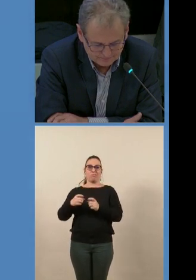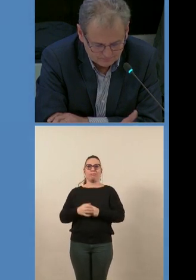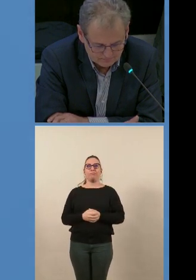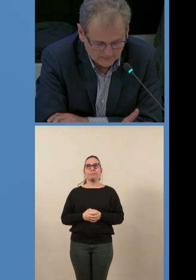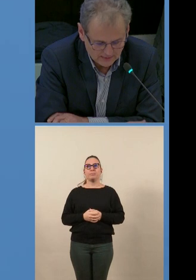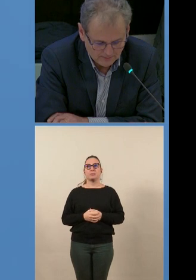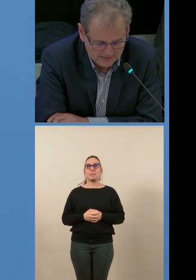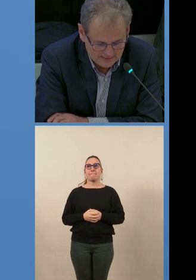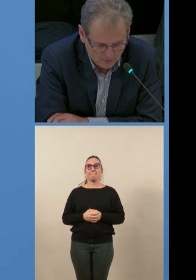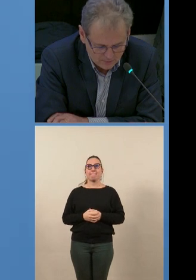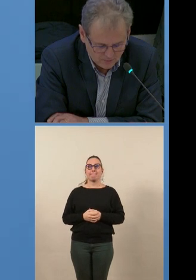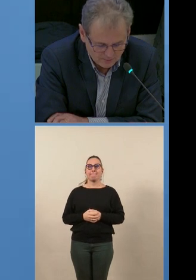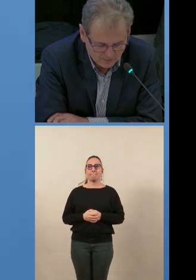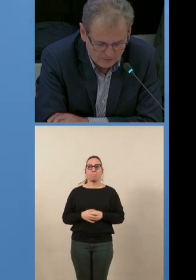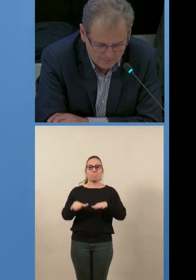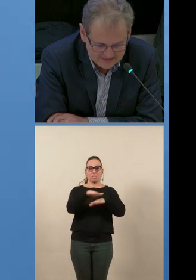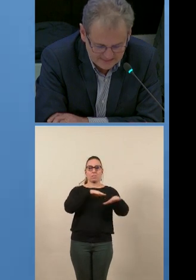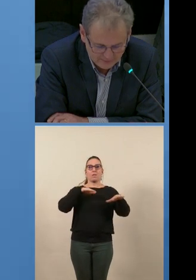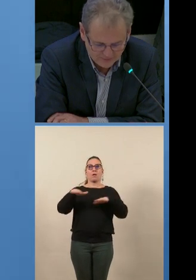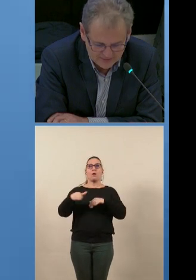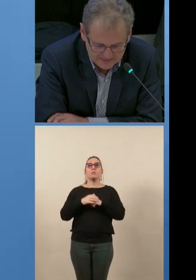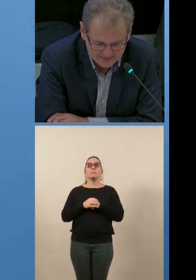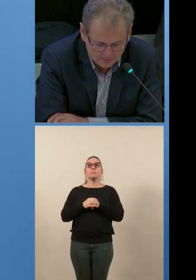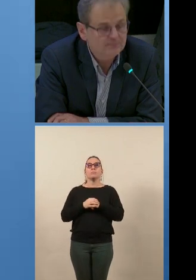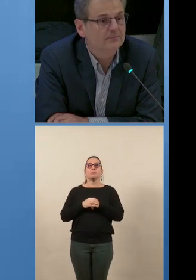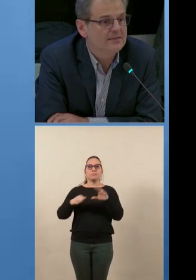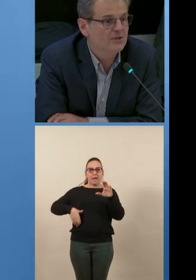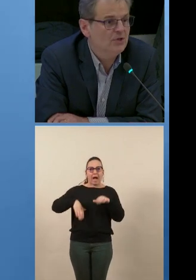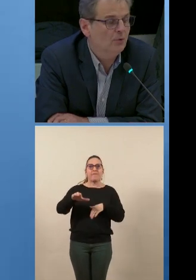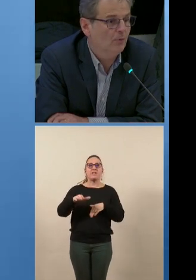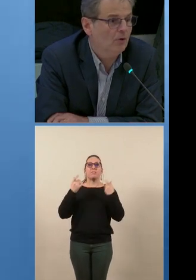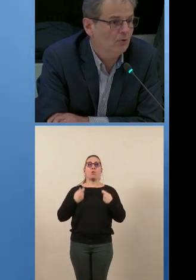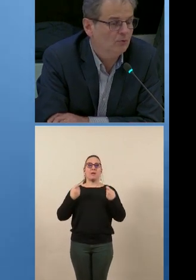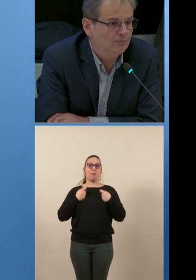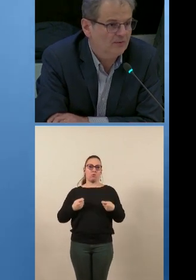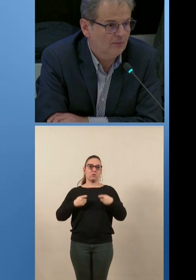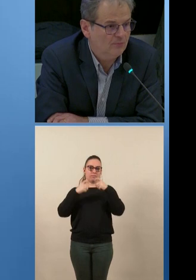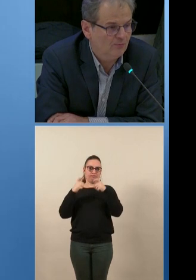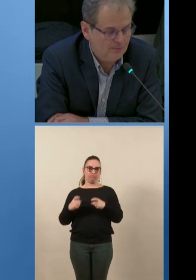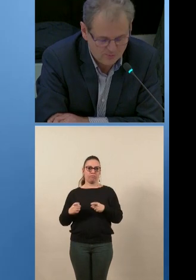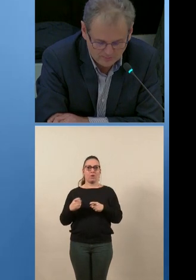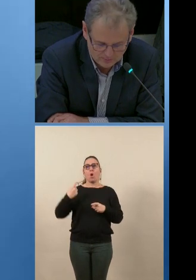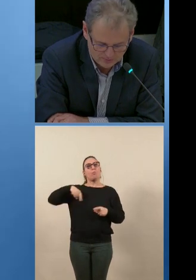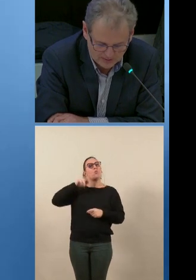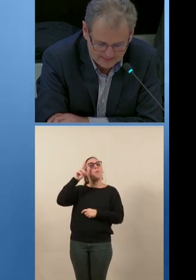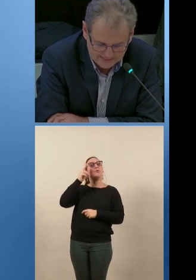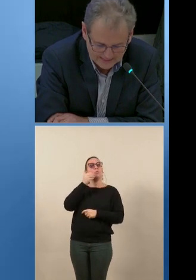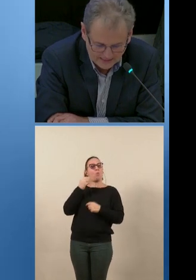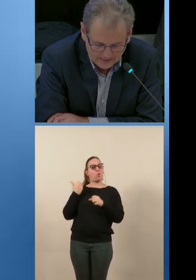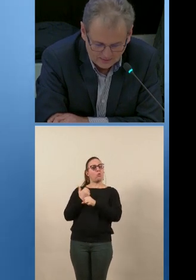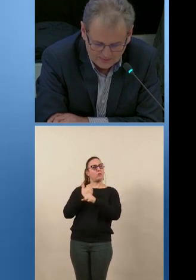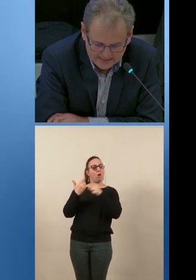recettes parallèlement nous avons aussi une baisse des dépenses d'investissement il s'agit de prendre en compte mais ça nous le faisons habituellement chaque